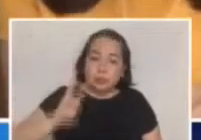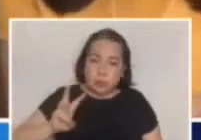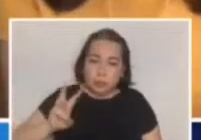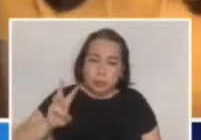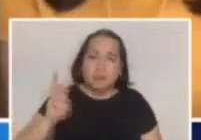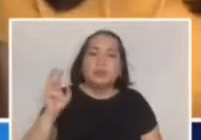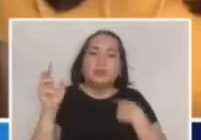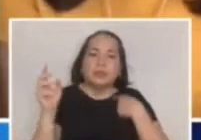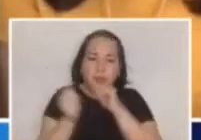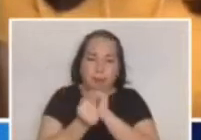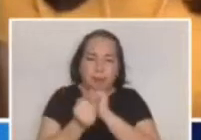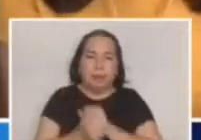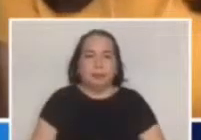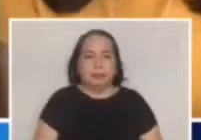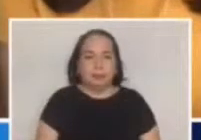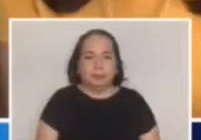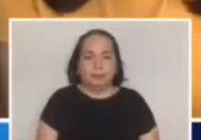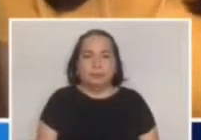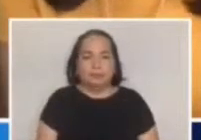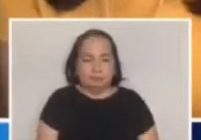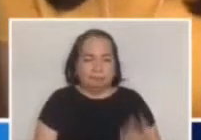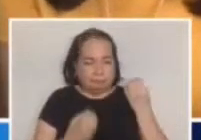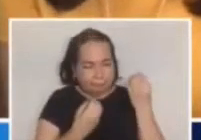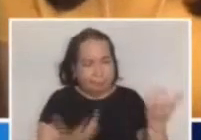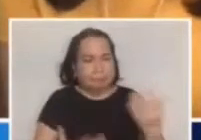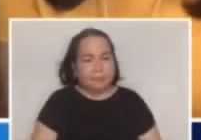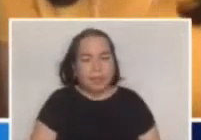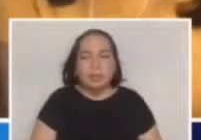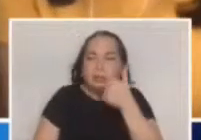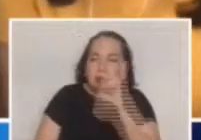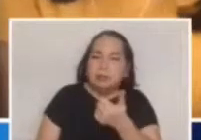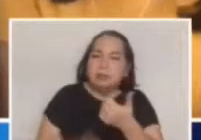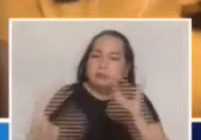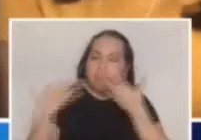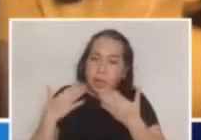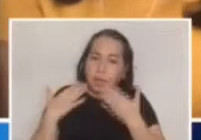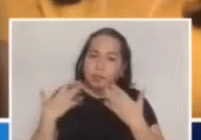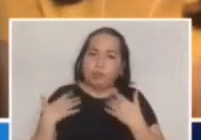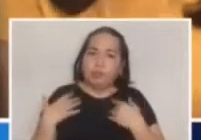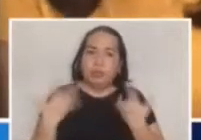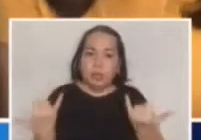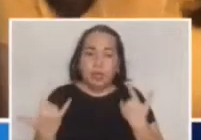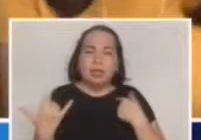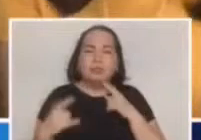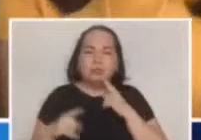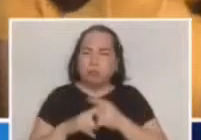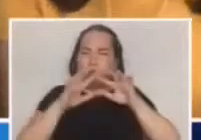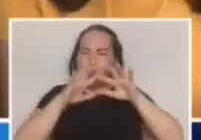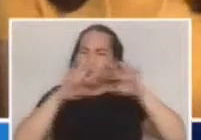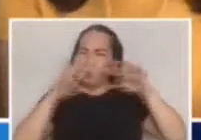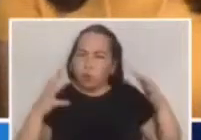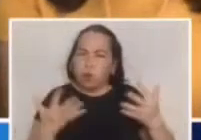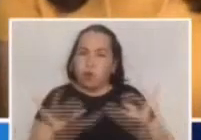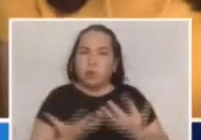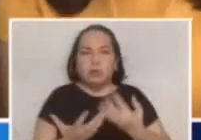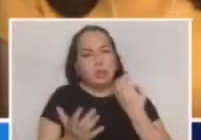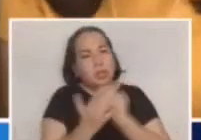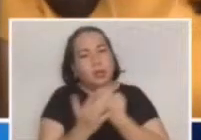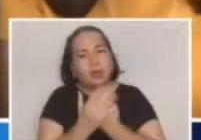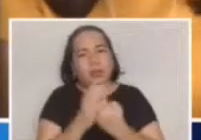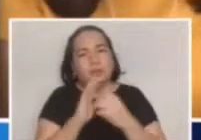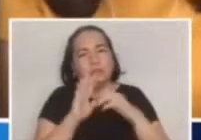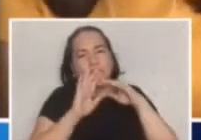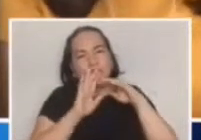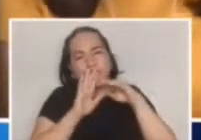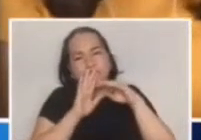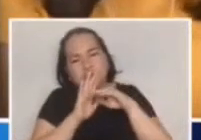yung mapanatili pa rin maganda ang takbo ng inyong ekonomiya? At paano nyo po tutulungan yung mga nasa sektor